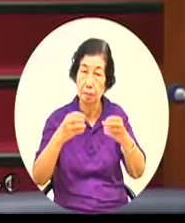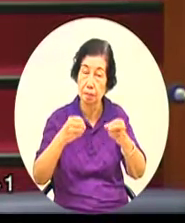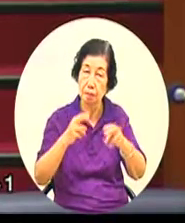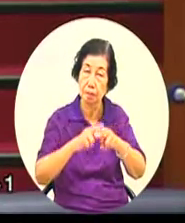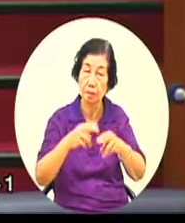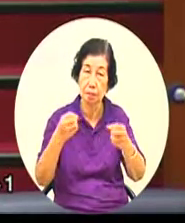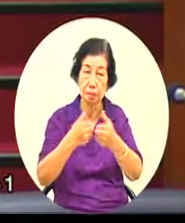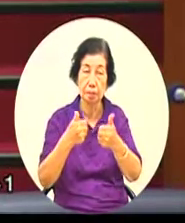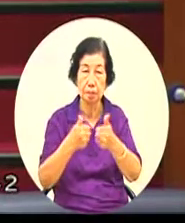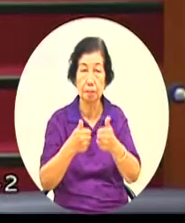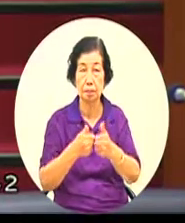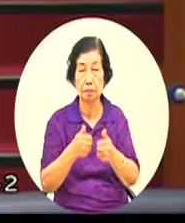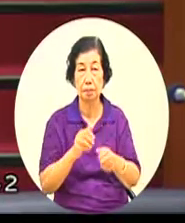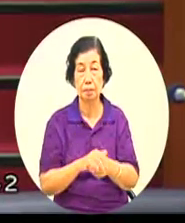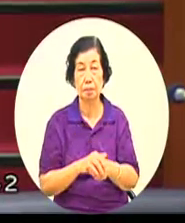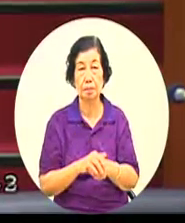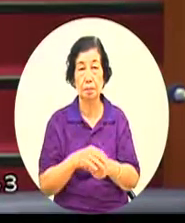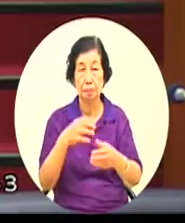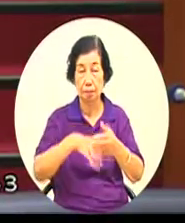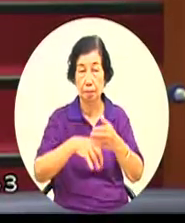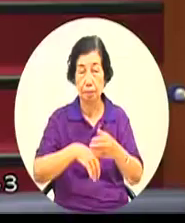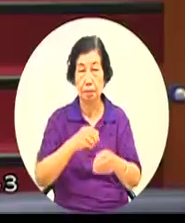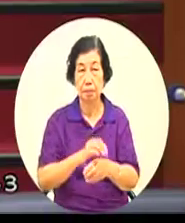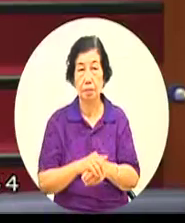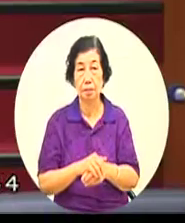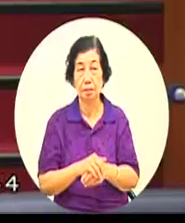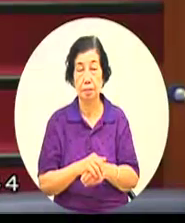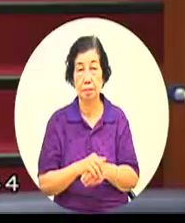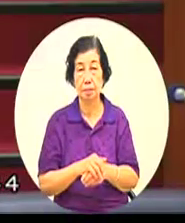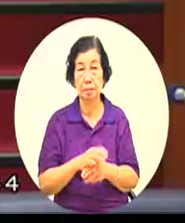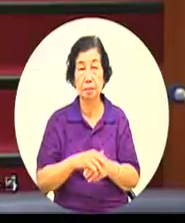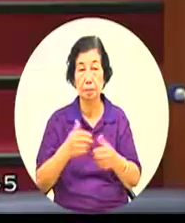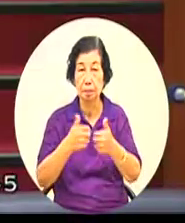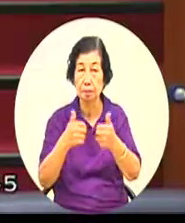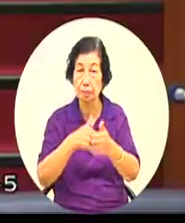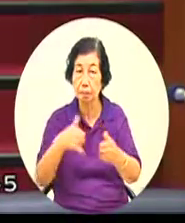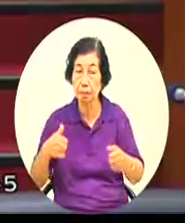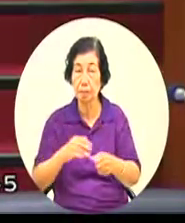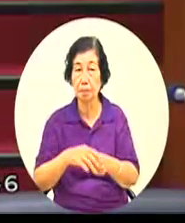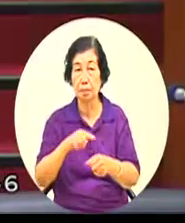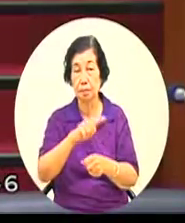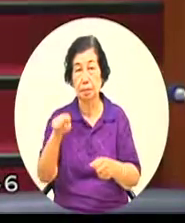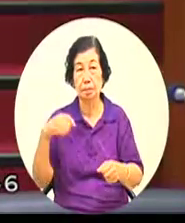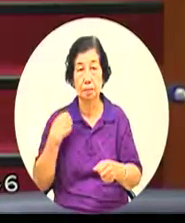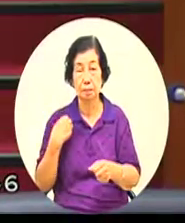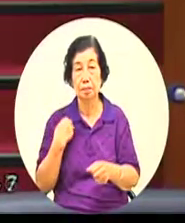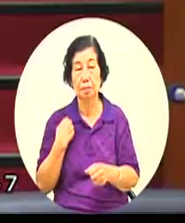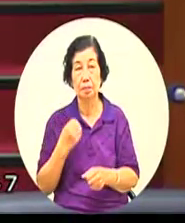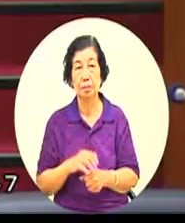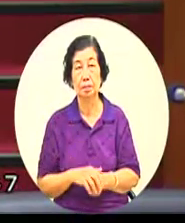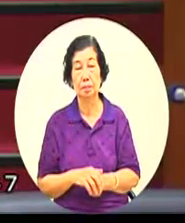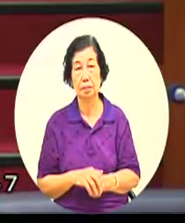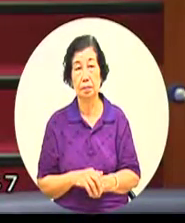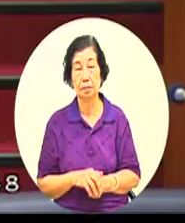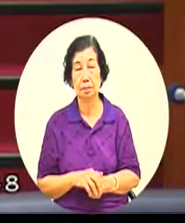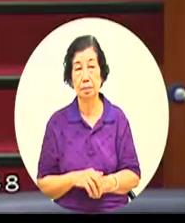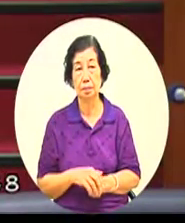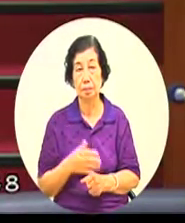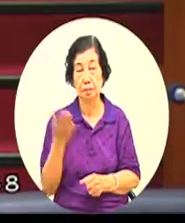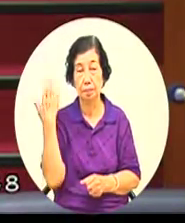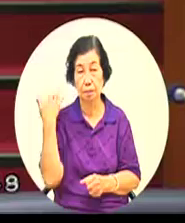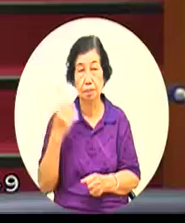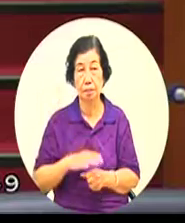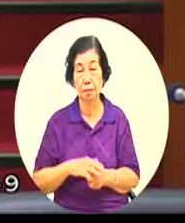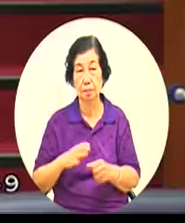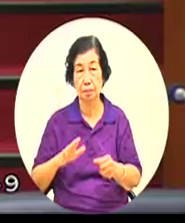有，不知道有没有让我们议员知道哈。虽然我们没有在，我以前是在国中